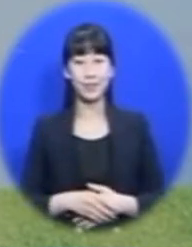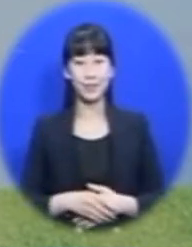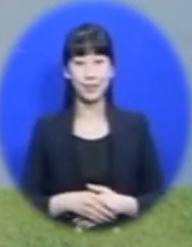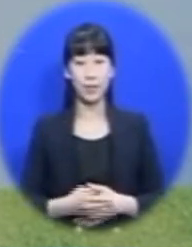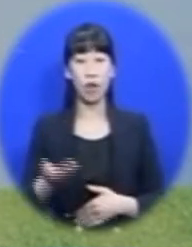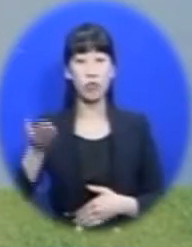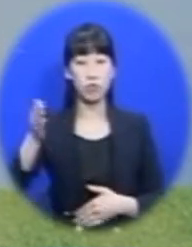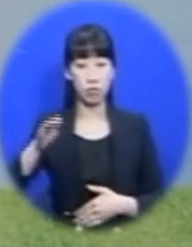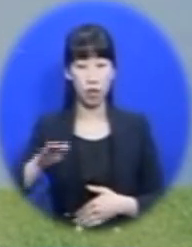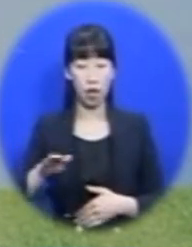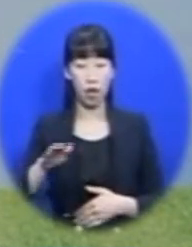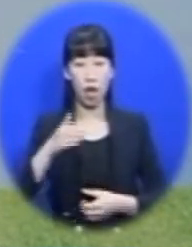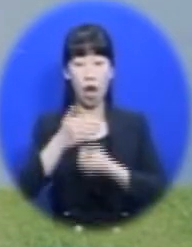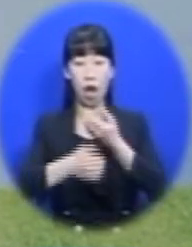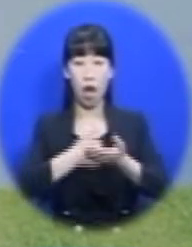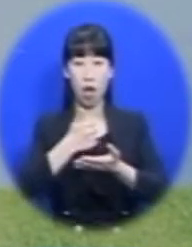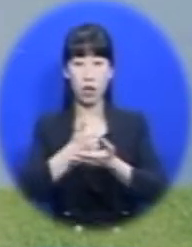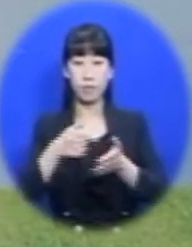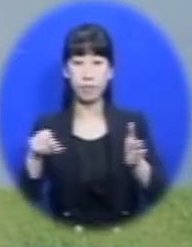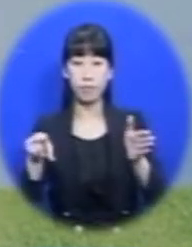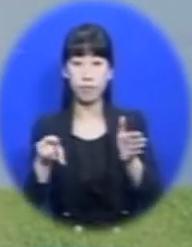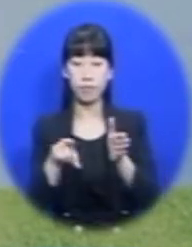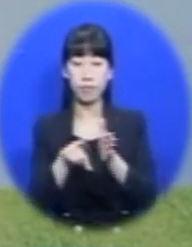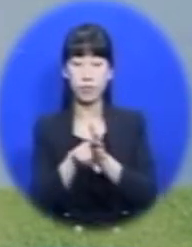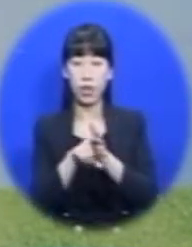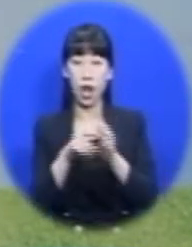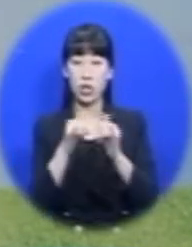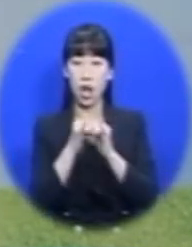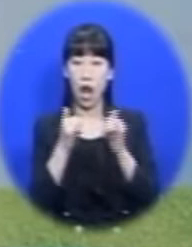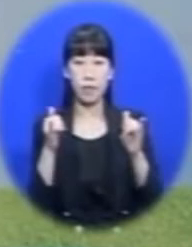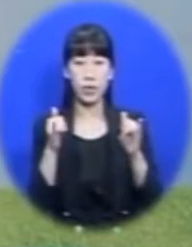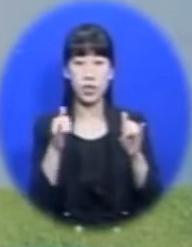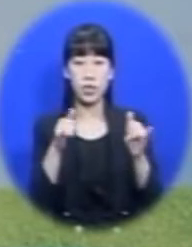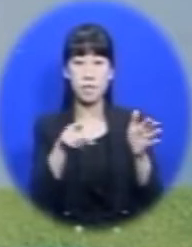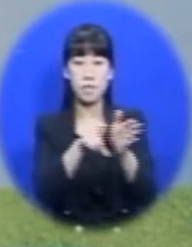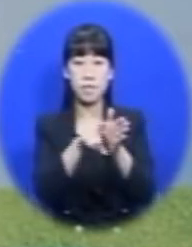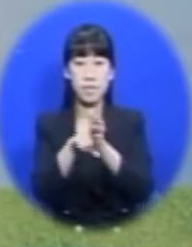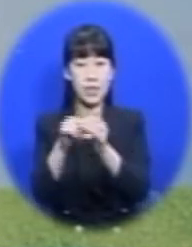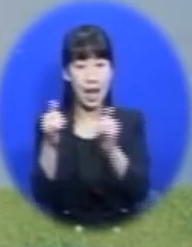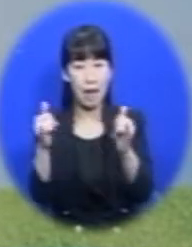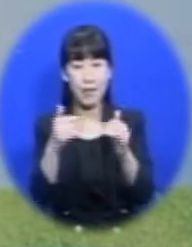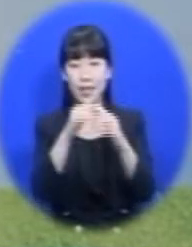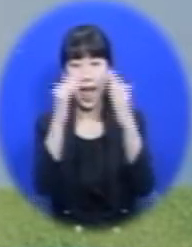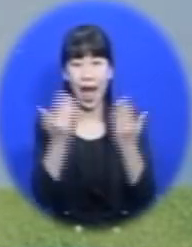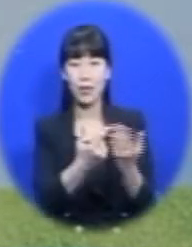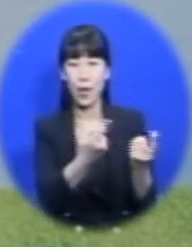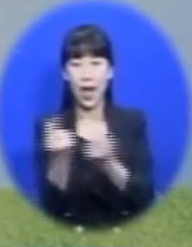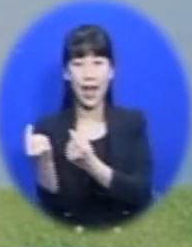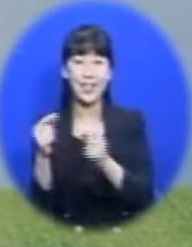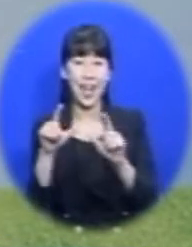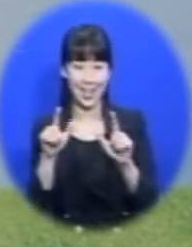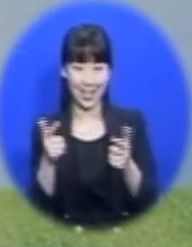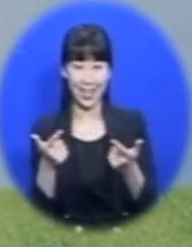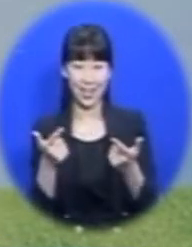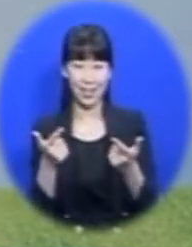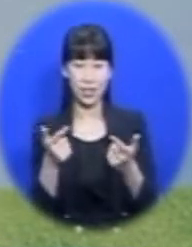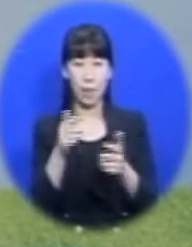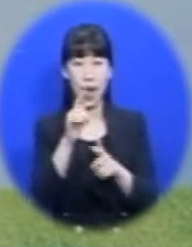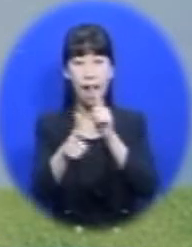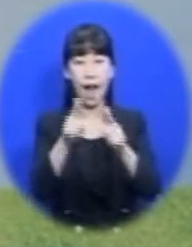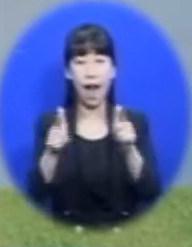그런데 하나님을 믿는다는 사람들도 다 똑같은 건 아니에요. 하나님을 참 다양하게